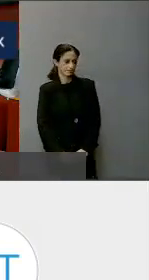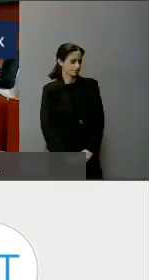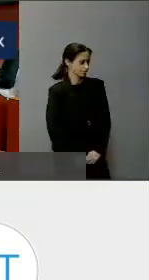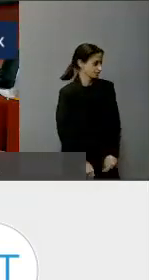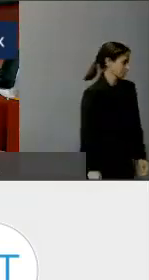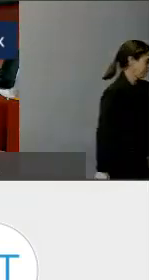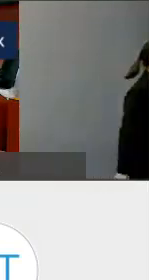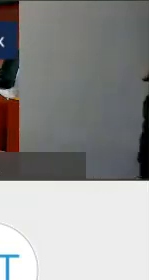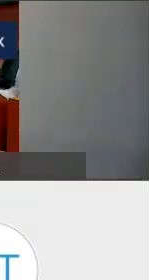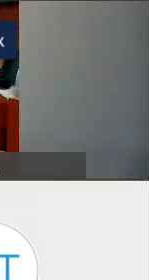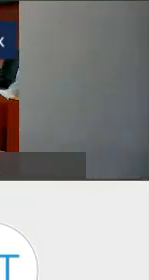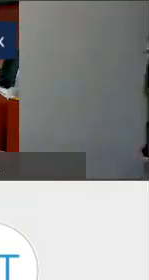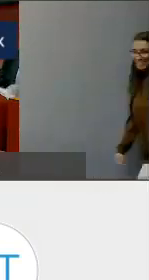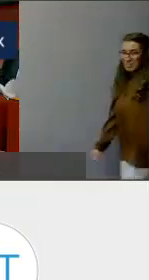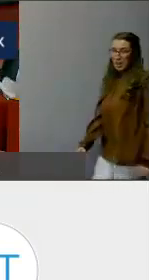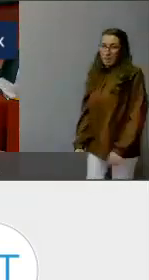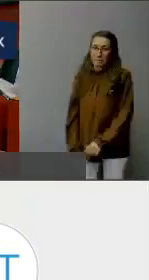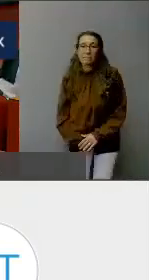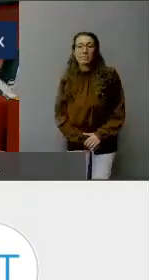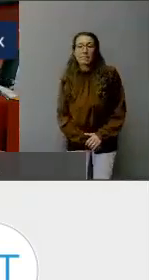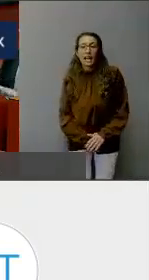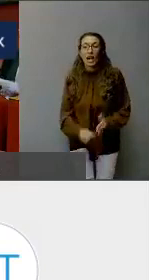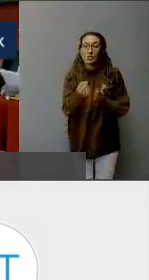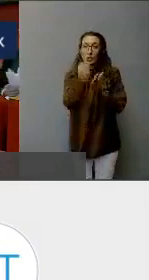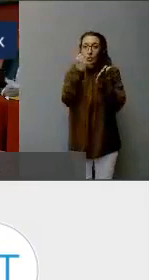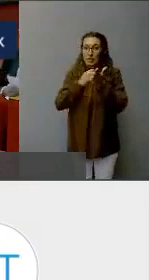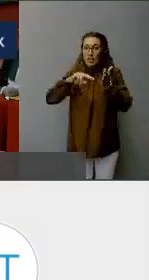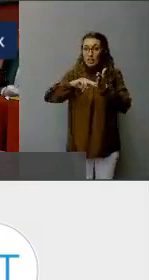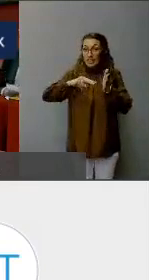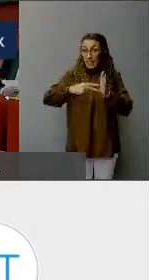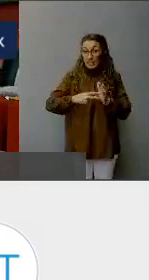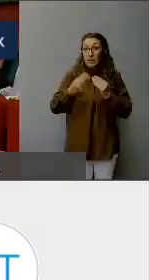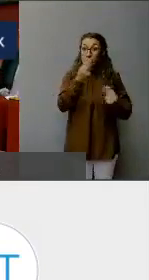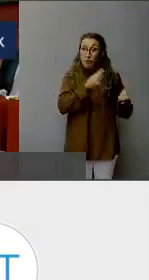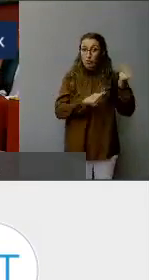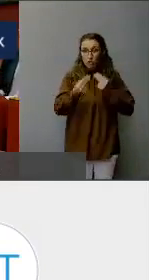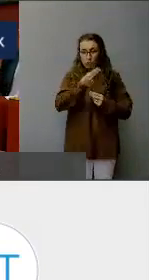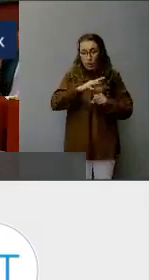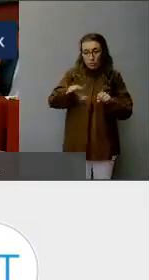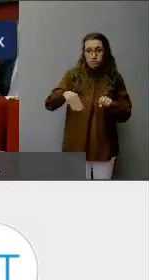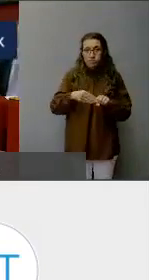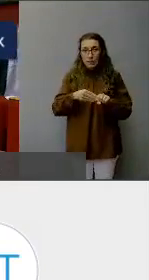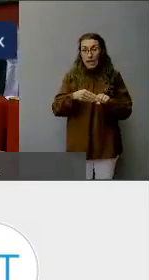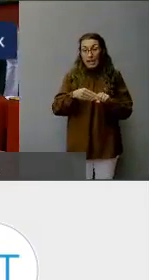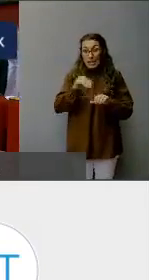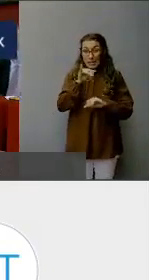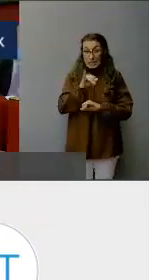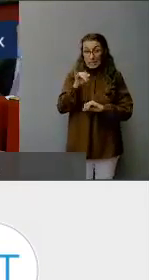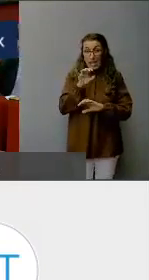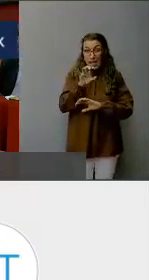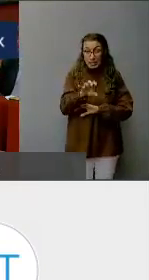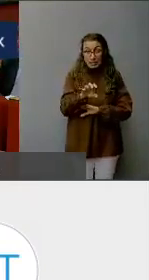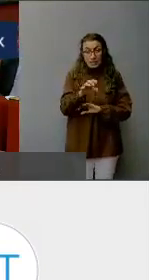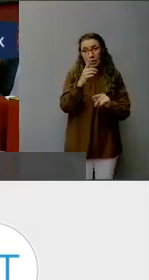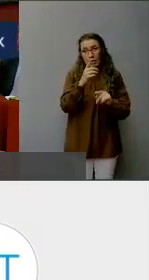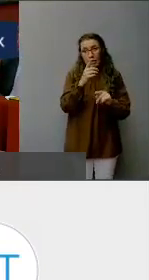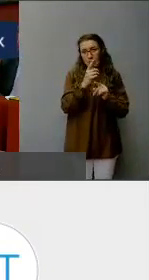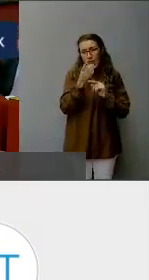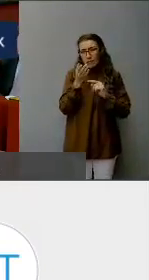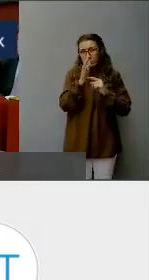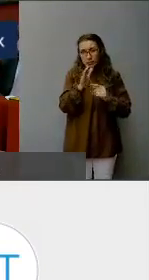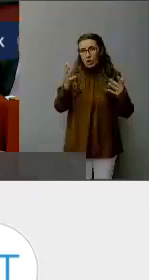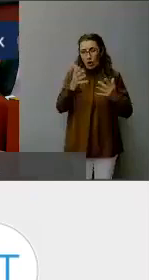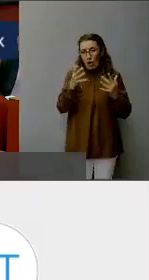la documentazione tecnica progettuale a corredo delle istanze come questa deve dimostrare l'avvenuto ore sfatto oltre che